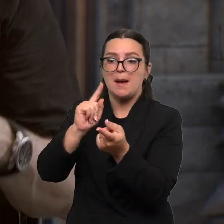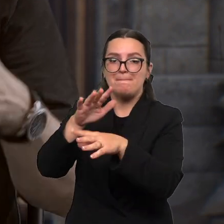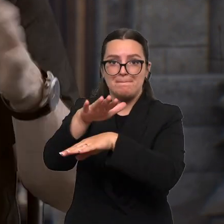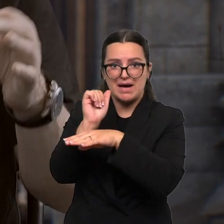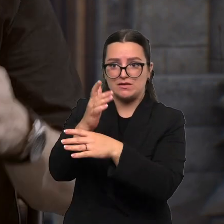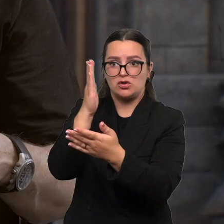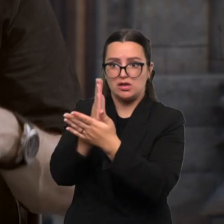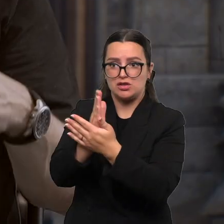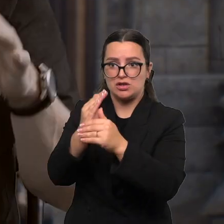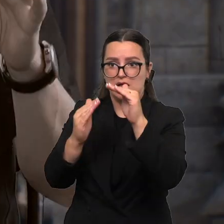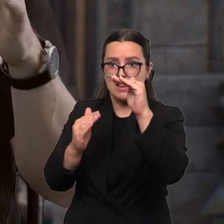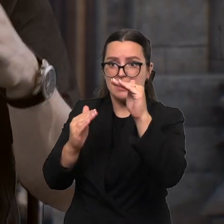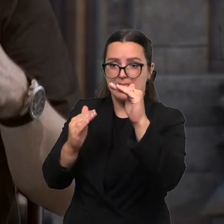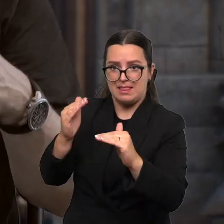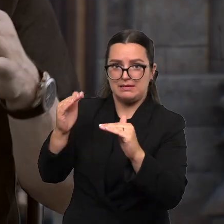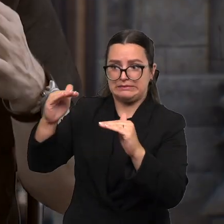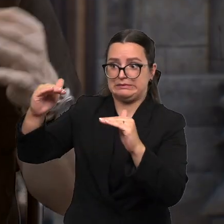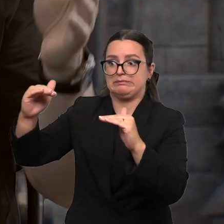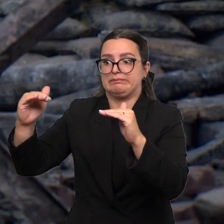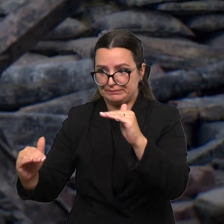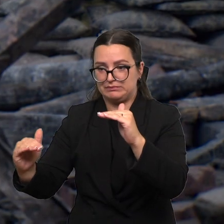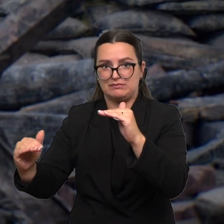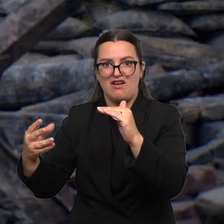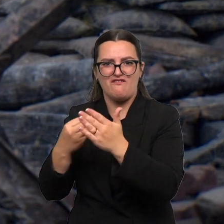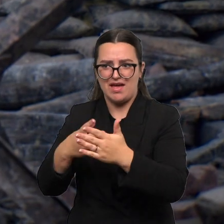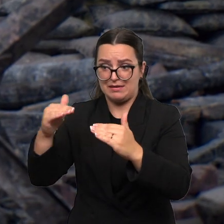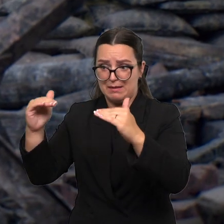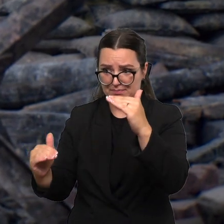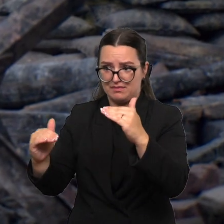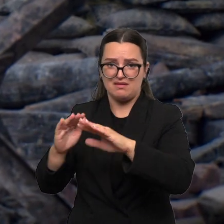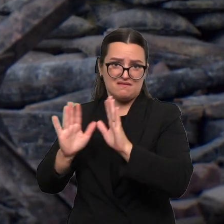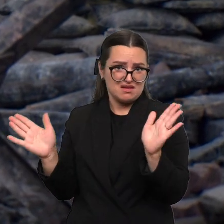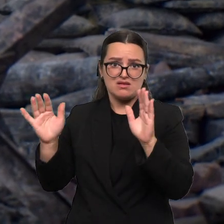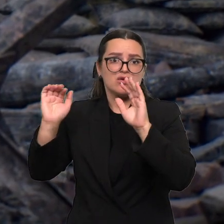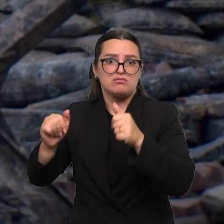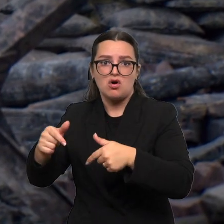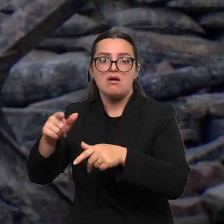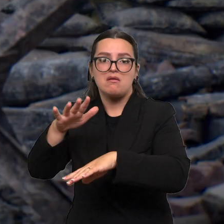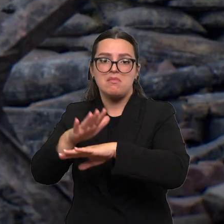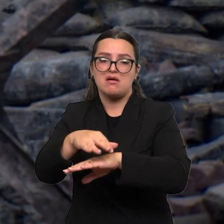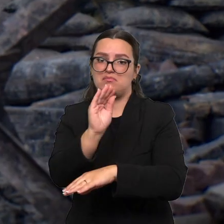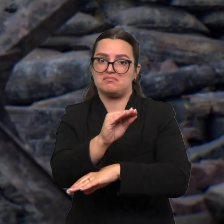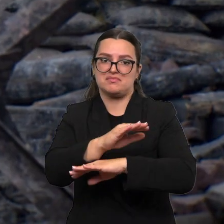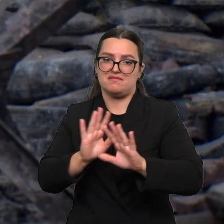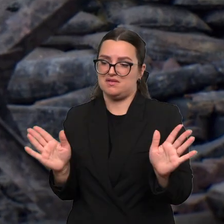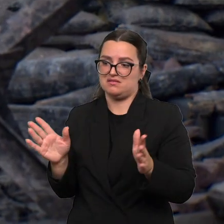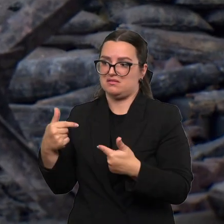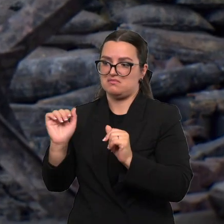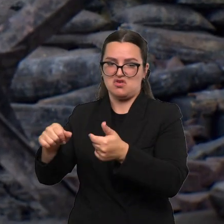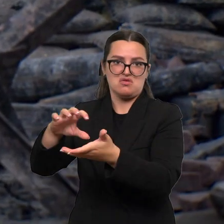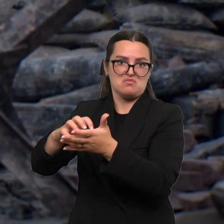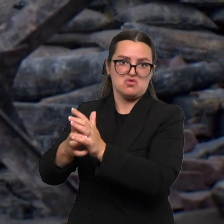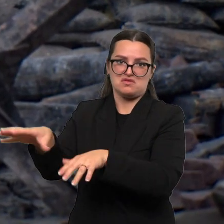skambantį vokelį, tokį jingle, tokį vokelį. Įdedi raktukus ir siunti bankui, sakai,